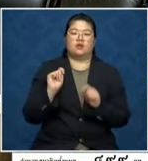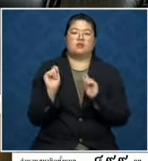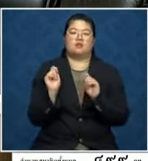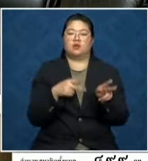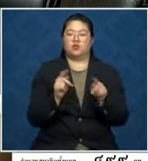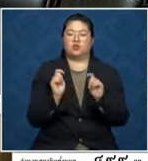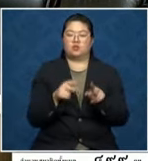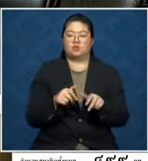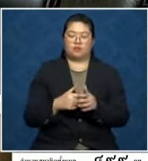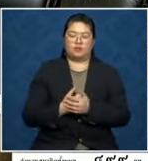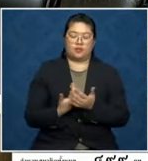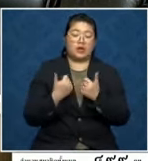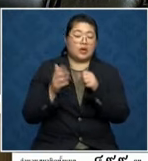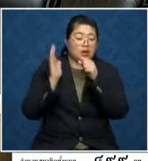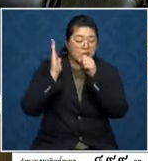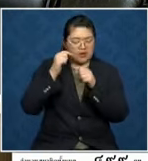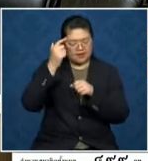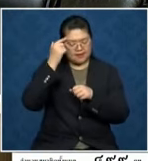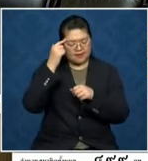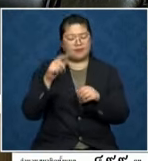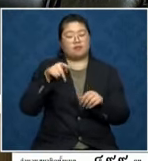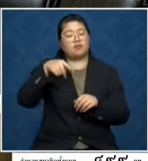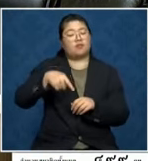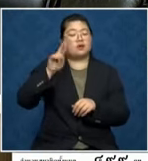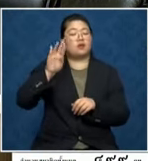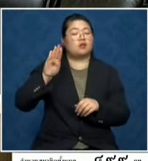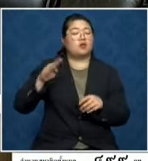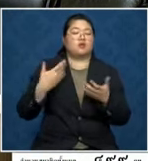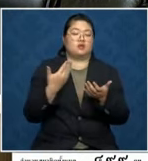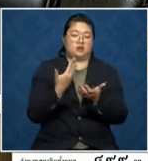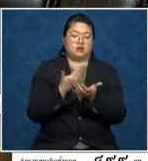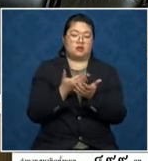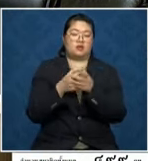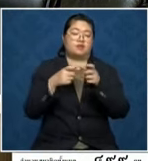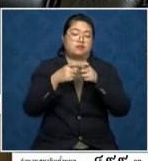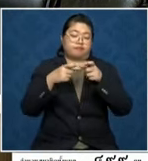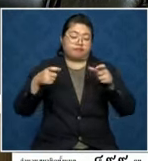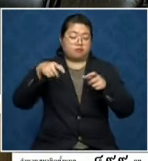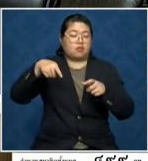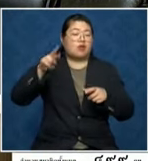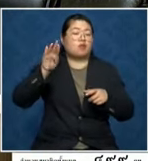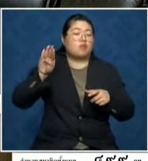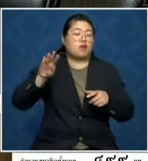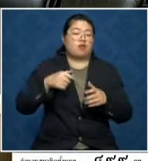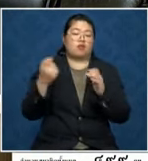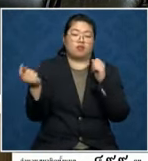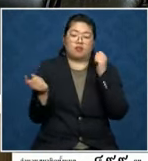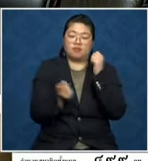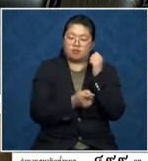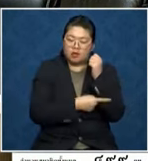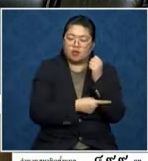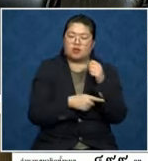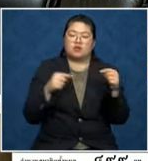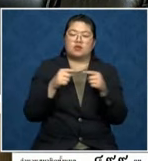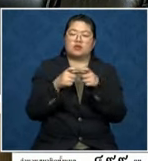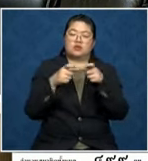มขออภิปรายสนับสนุนร่างพ.ร.บ.ยกเลิกพระราชบัญญัติว่าด้วยความผิดอันเกิดจากการใช้เช็คพ.